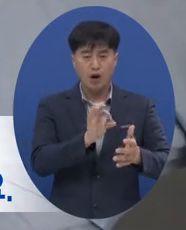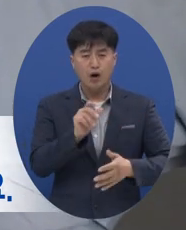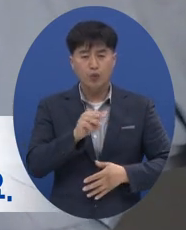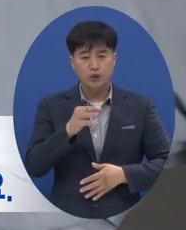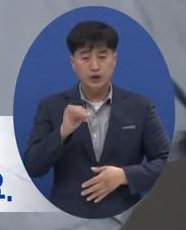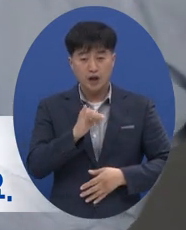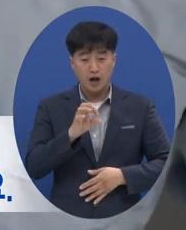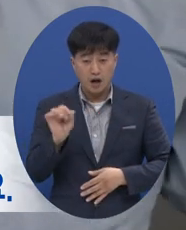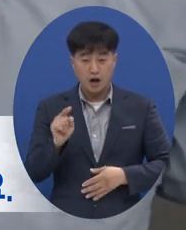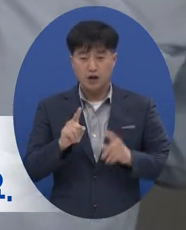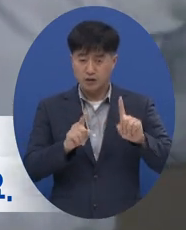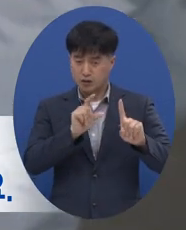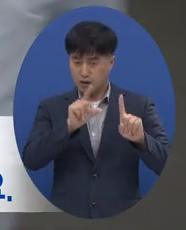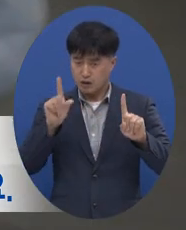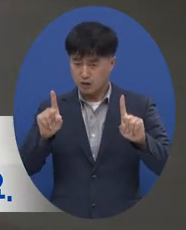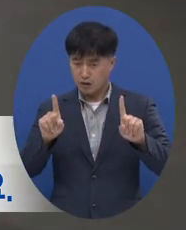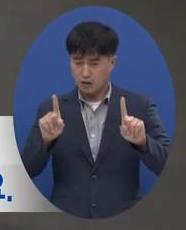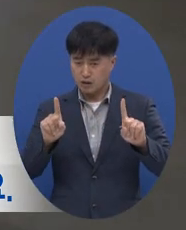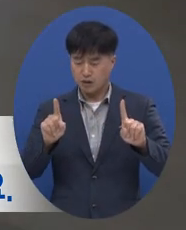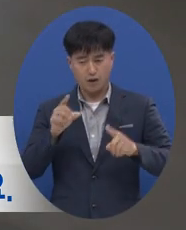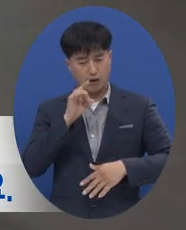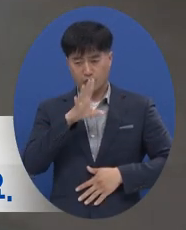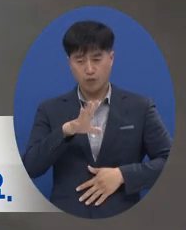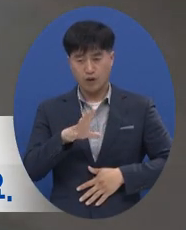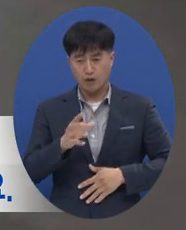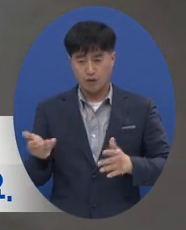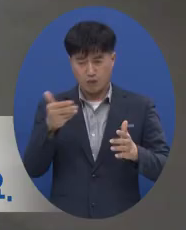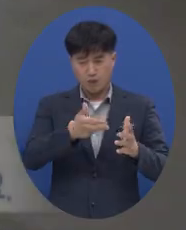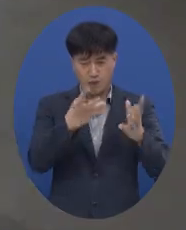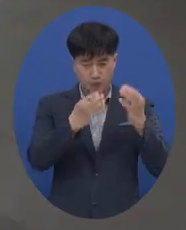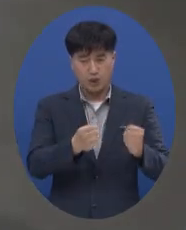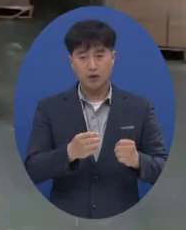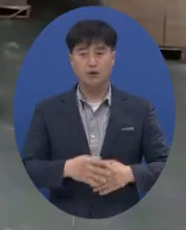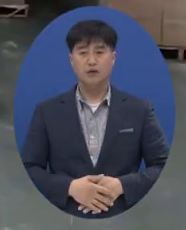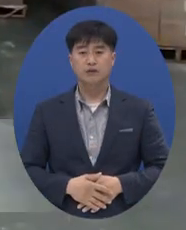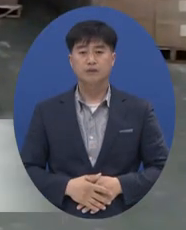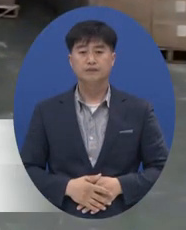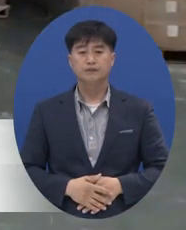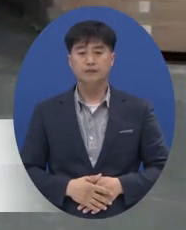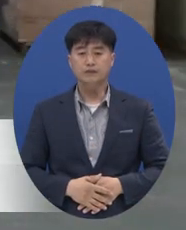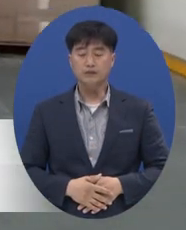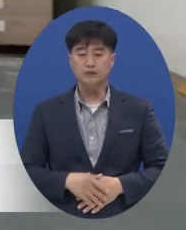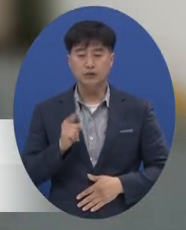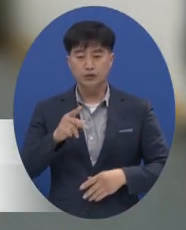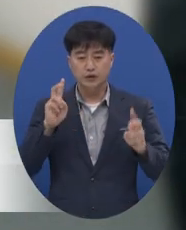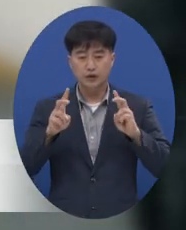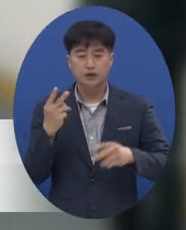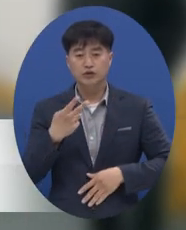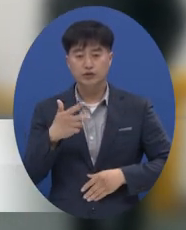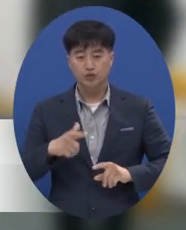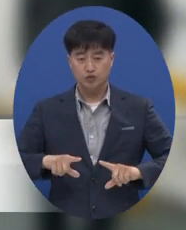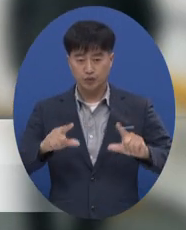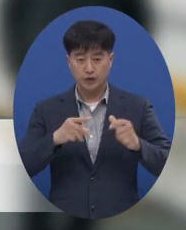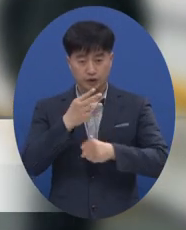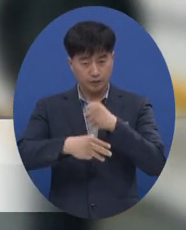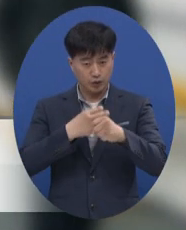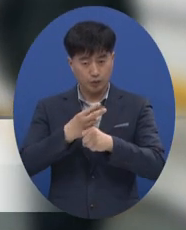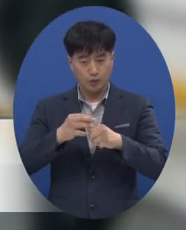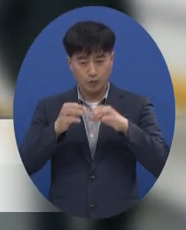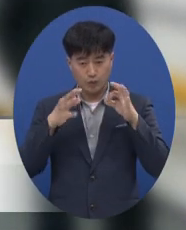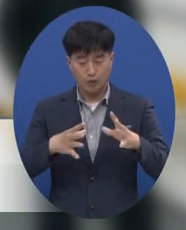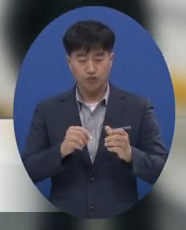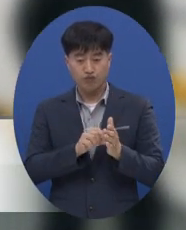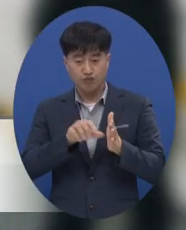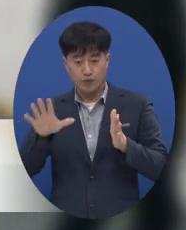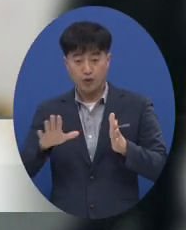아로니아 블루베리가 1:1 비율로 들어가지가 않고 한쪽으로 쏠릴 수 있잖아요. 이 업체가 지난 2016년부터 3년 동안